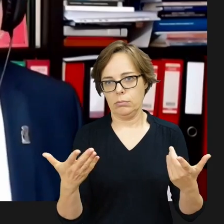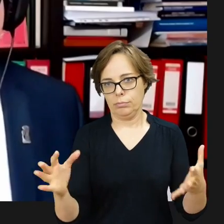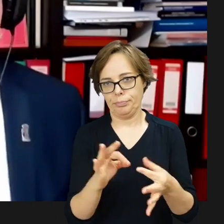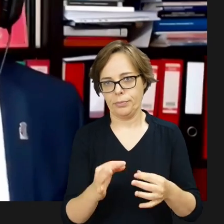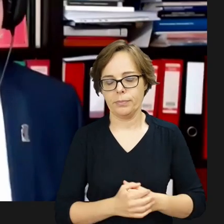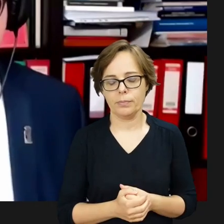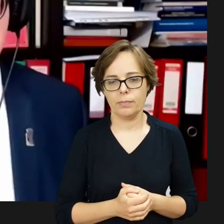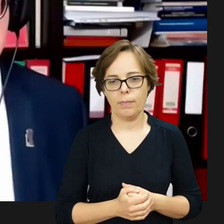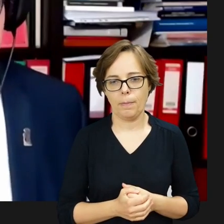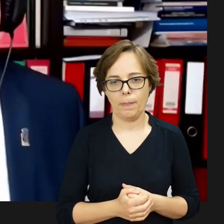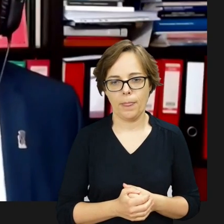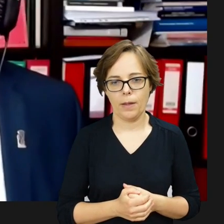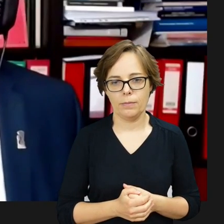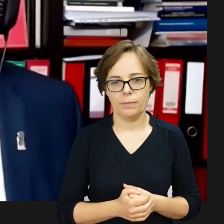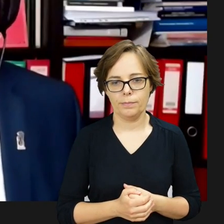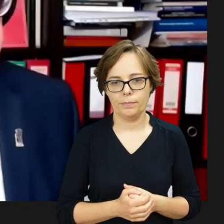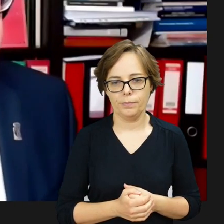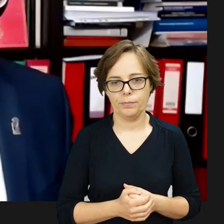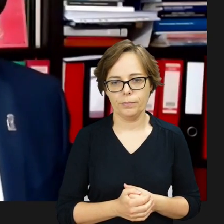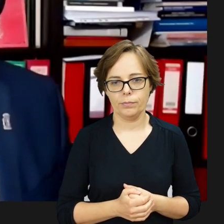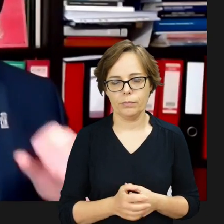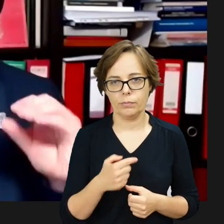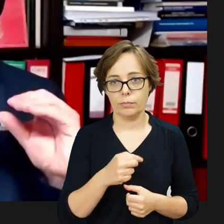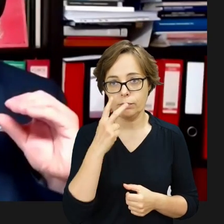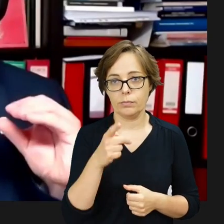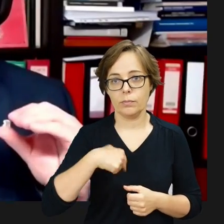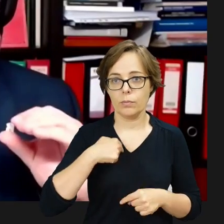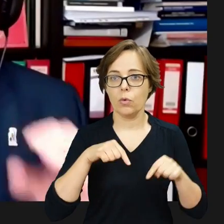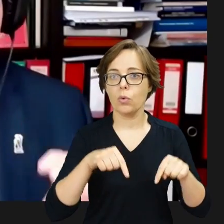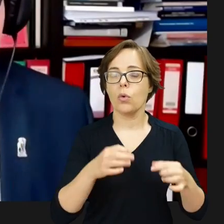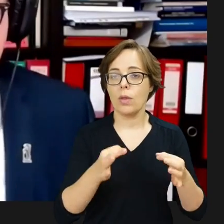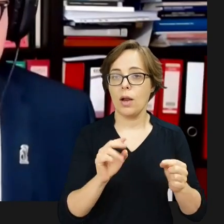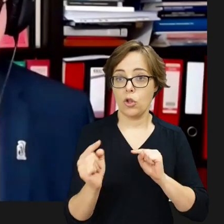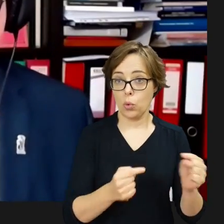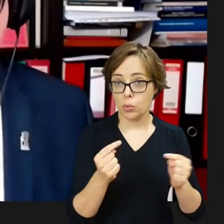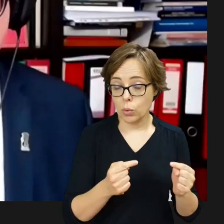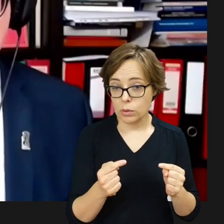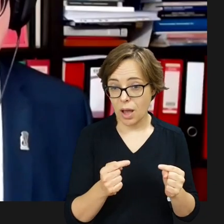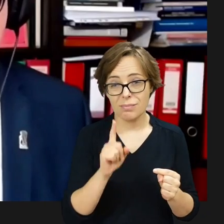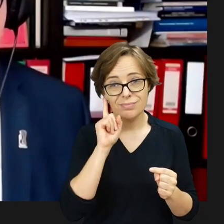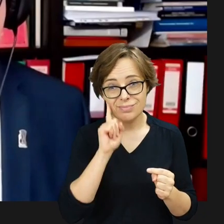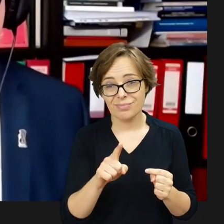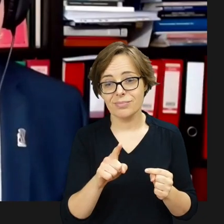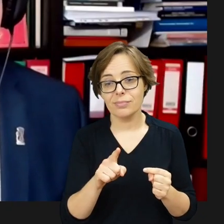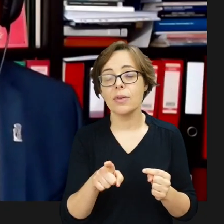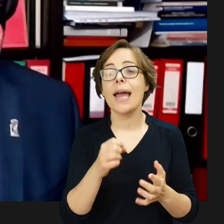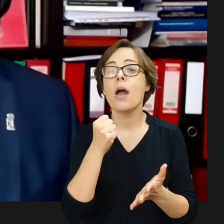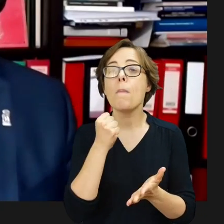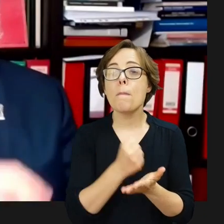to, że ta dyskusja, którą już teraz prowadzimy, ona dotyczy wszystkich trzech aspektów prawa do